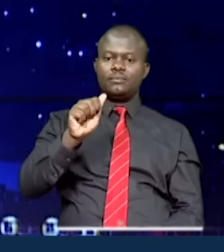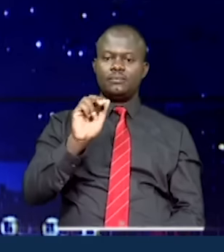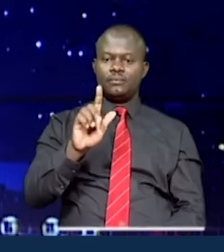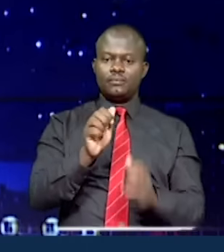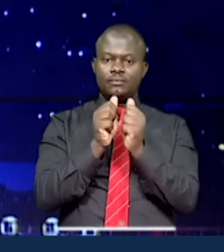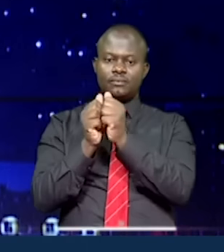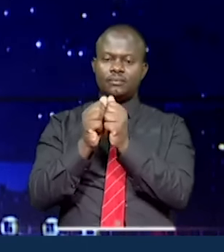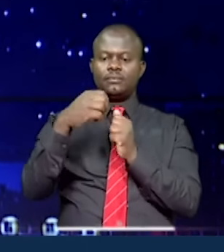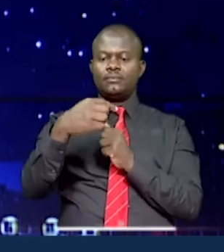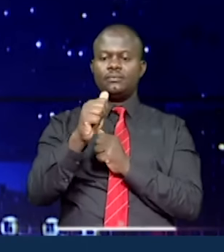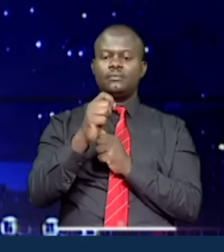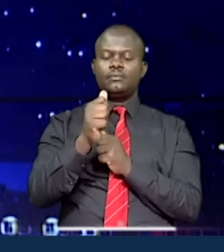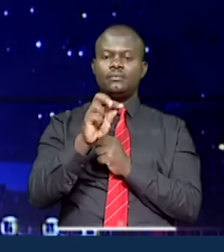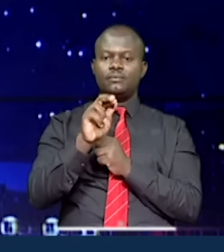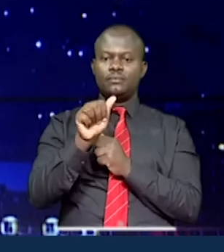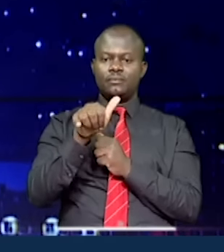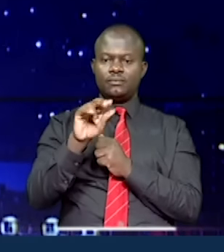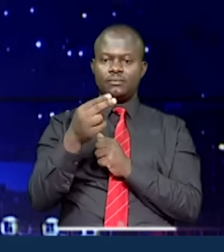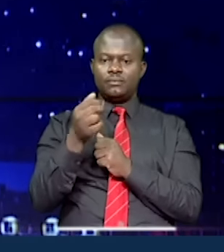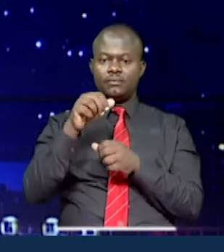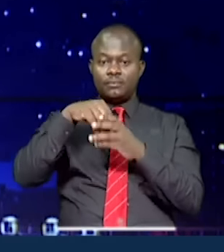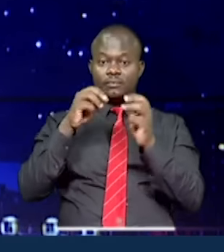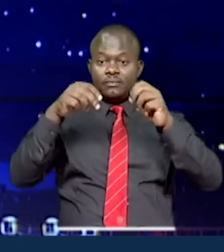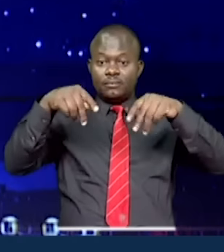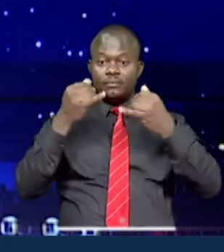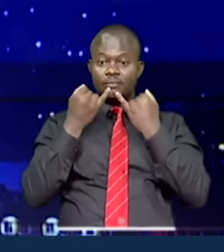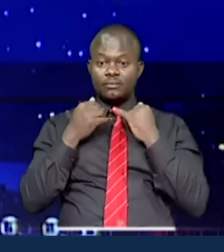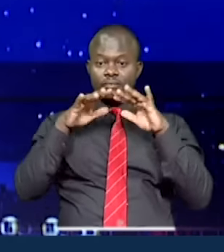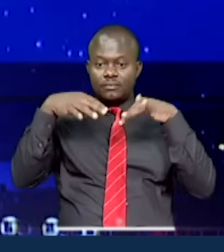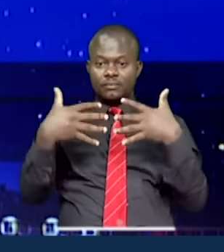kumwe na Gatarayiha Pierre Celestin bari mu nteko reka batubwire iby'iyi nkuru.